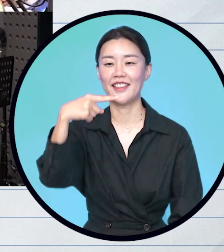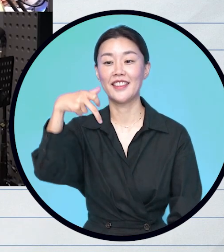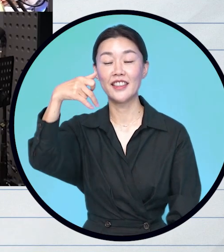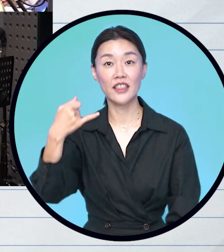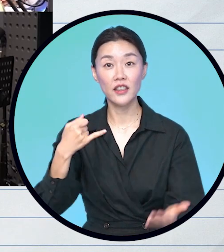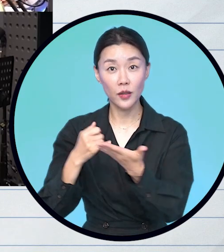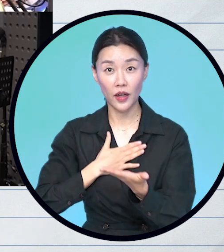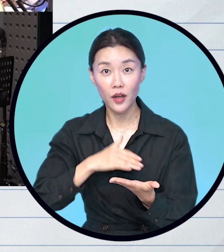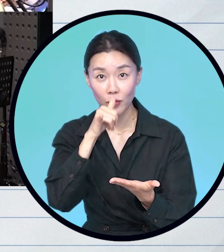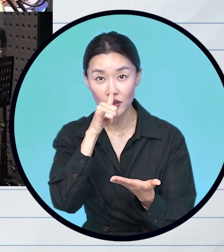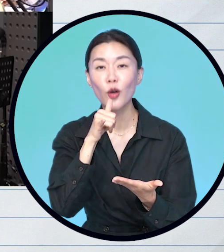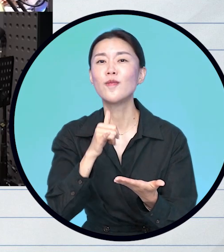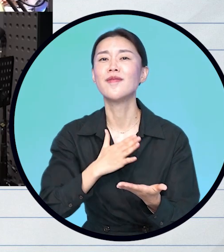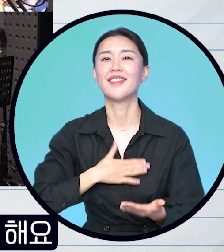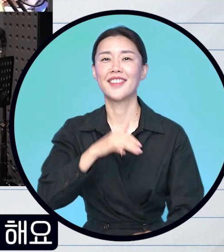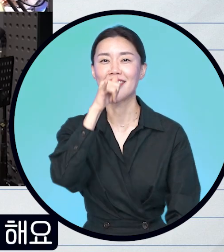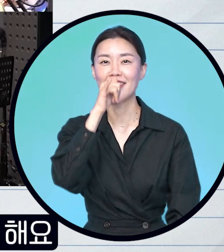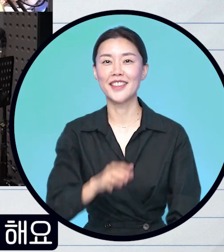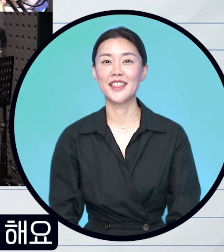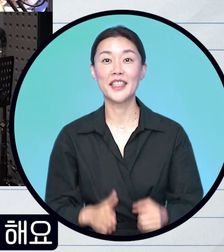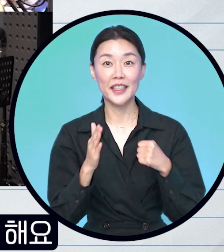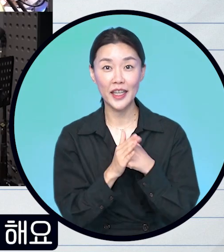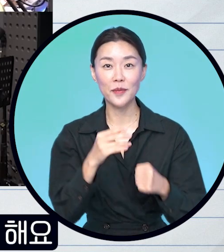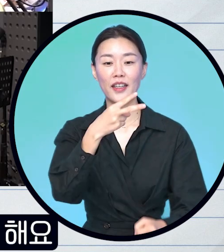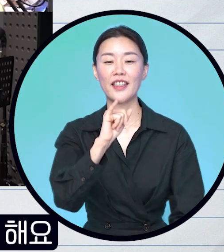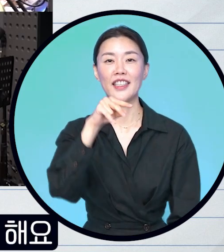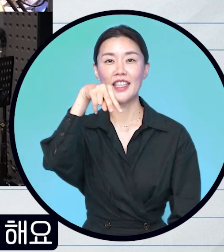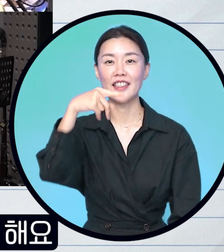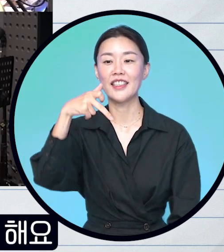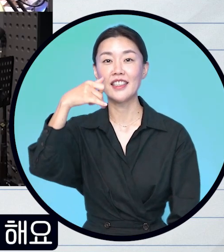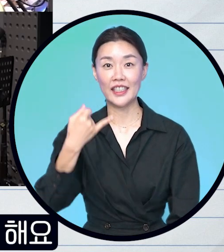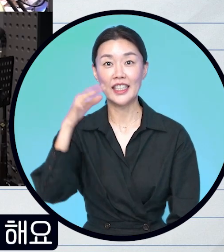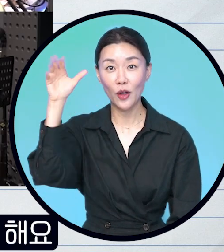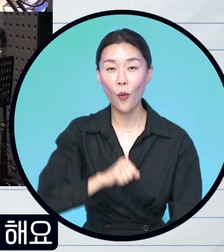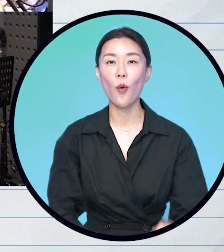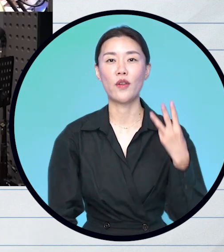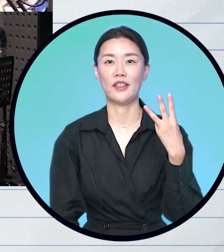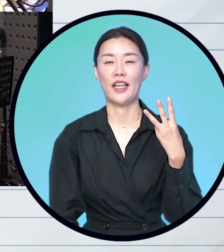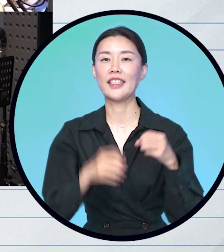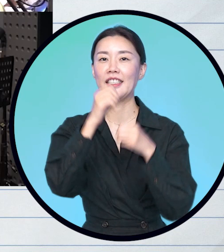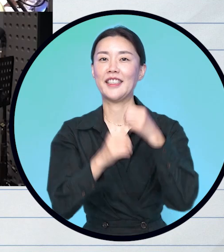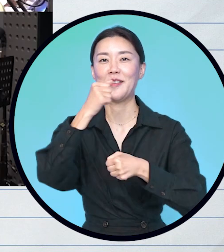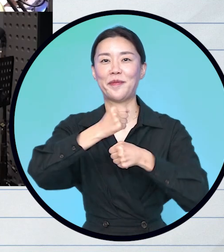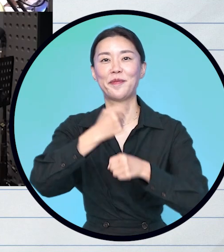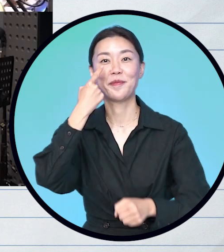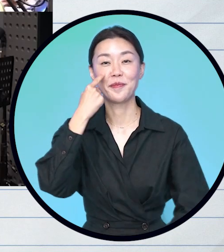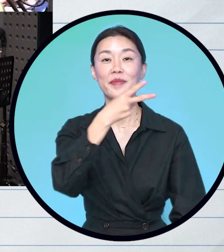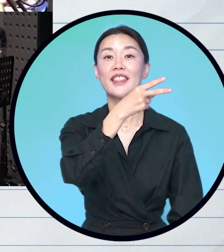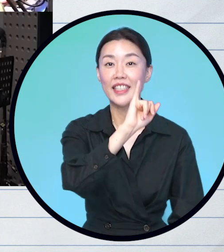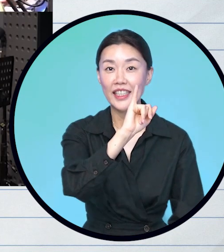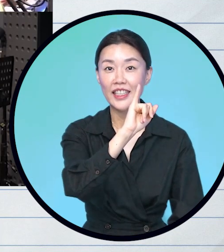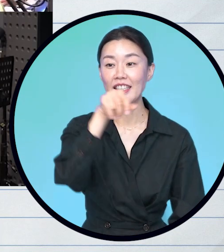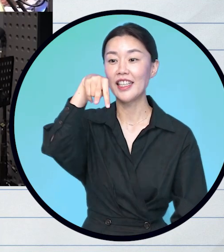알고 계셨나요? 네, 알고 계셨습니다. 그래서 저희가 디스크로 삼행시 한번 가볼까 해요. 휴닝카이 씨가 디, 태연